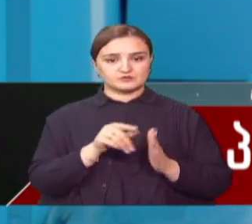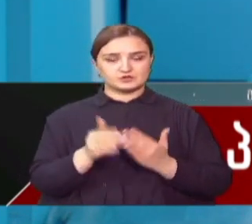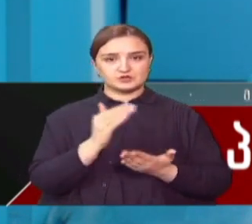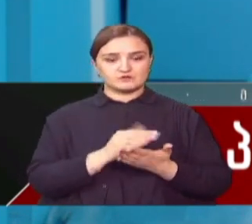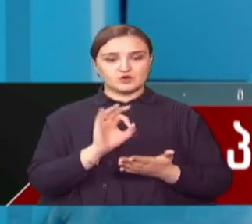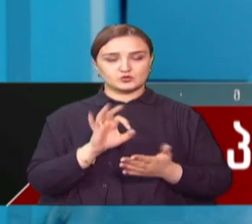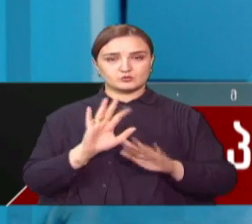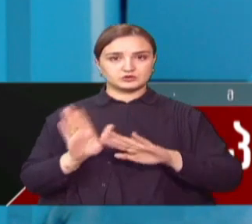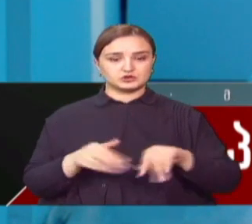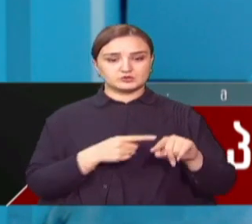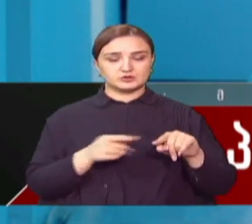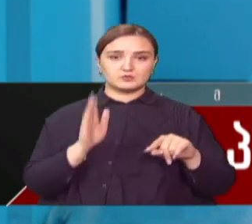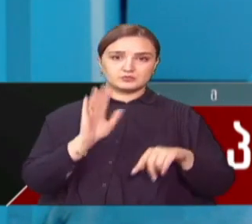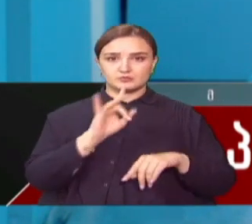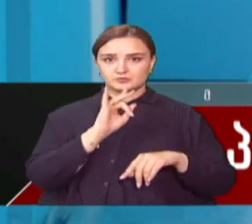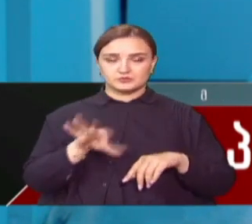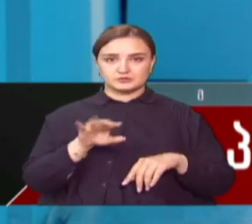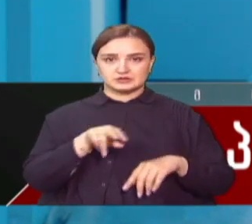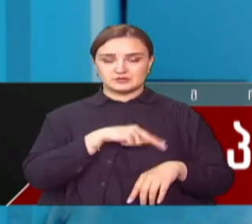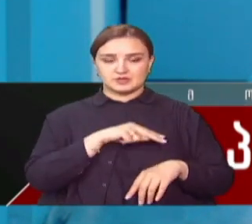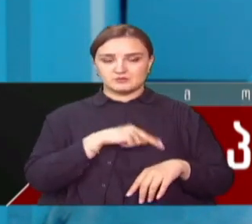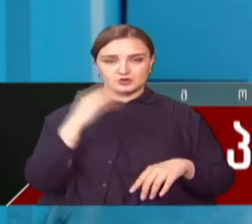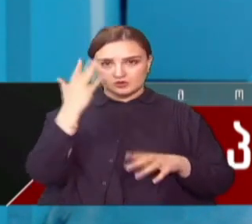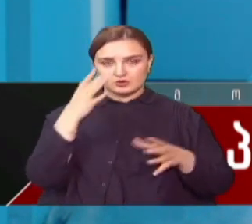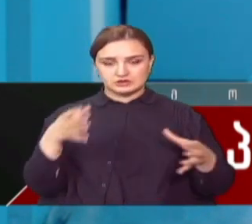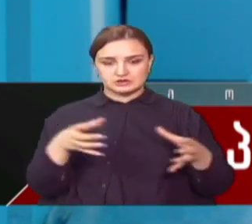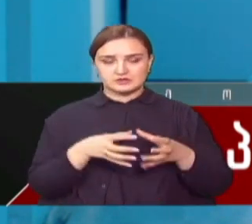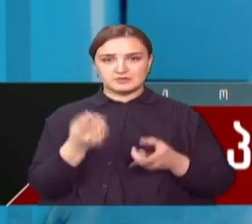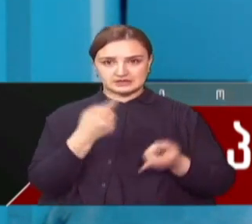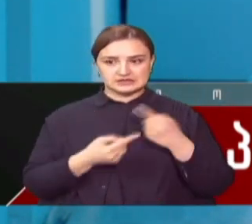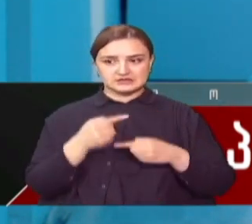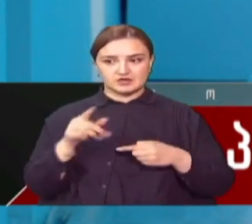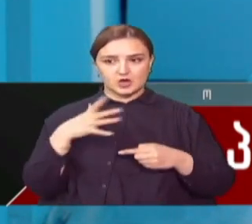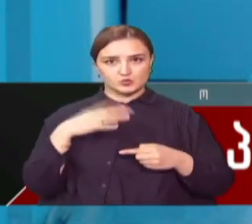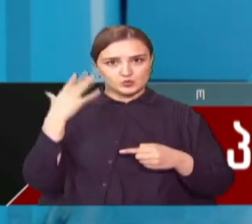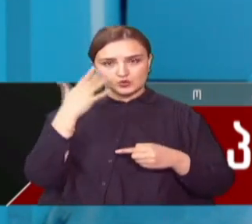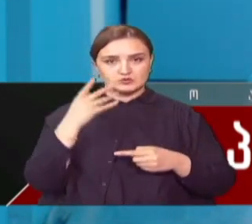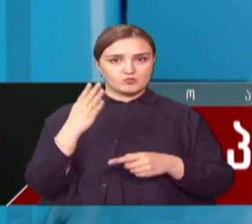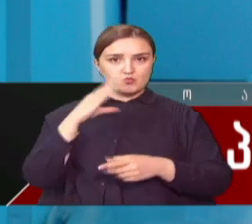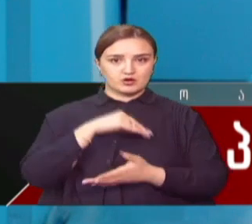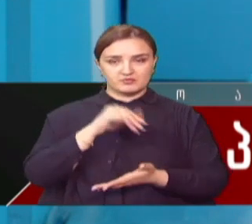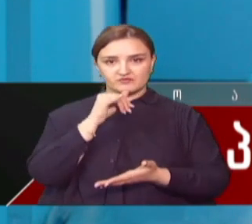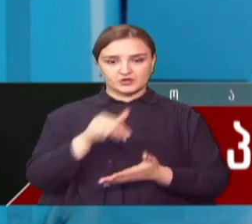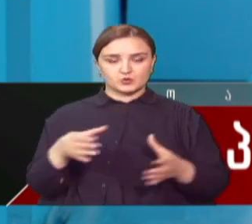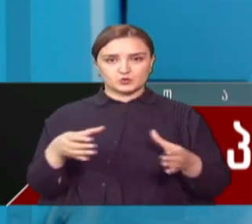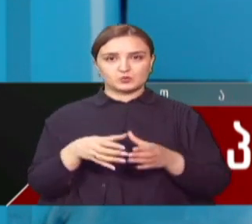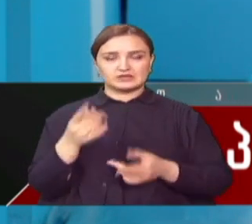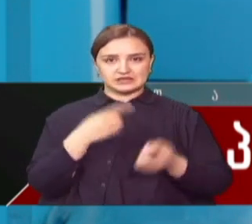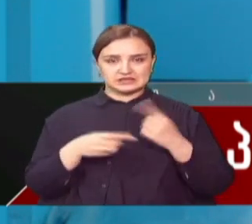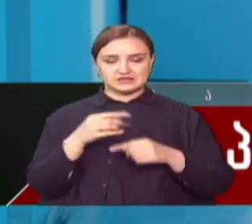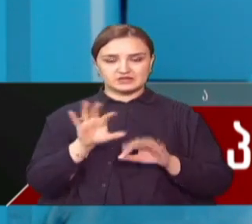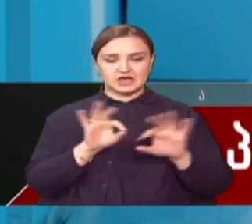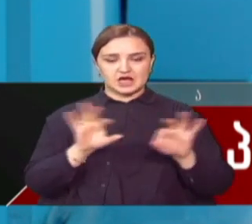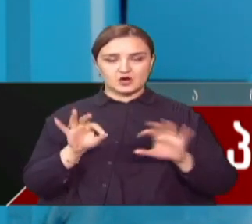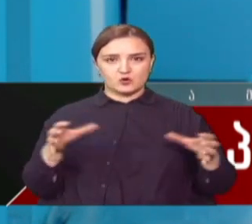ოქტომბრის შემდგომ, იქნება თუ არა საპარლამენტო უმრავლესობა ისე ქართულ ოცნებას და მოახერხებს თუ არა ეს გუნდი, რომ კლავას